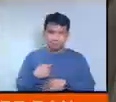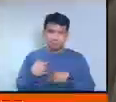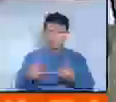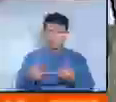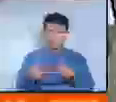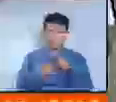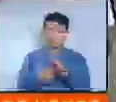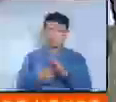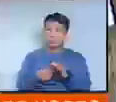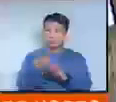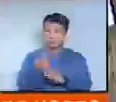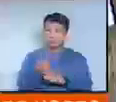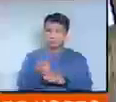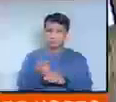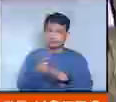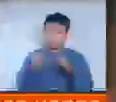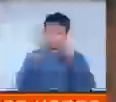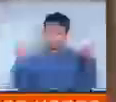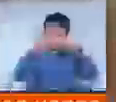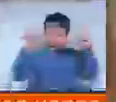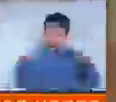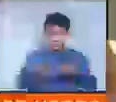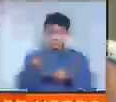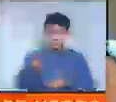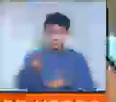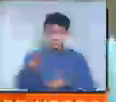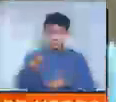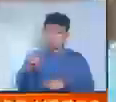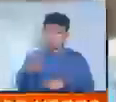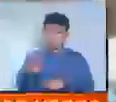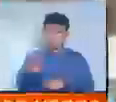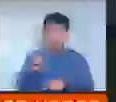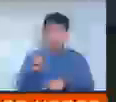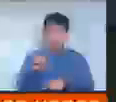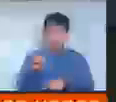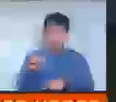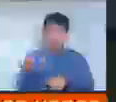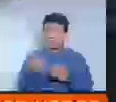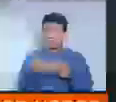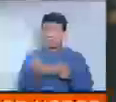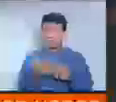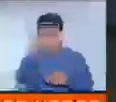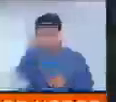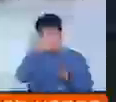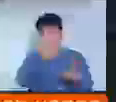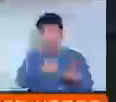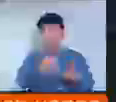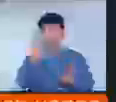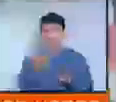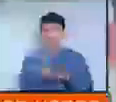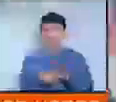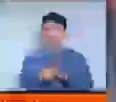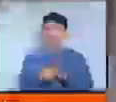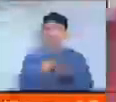kami. Isang malaking tarpuli naman ang pinagawa ni Maguindanao Representative Toto Magundadato bilang pag-alala sa kanyang pinaslang na asawa